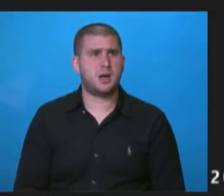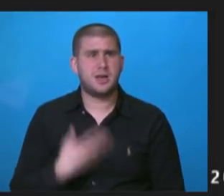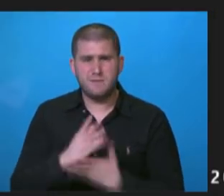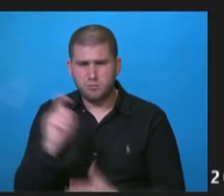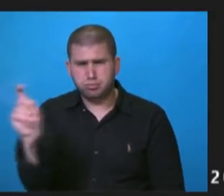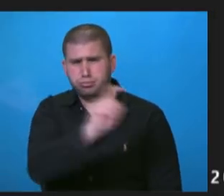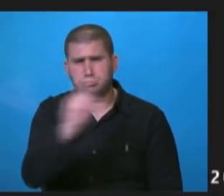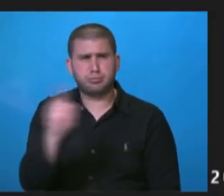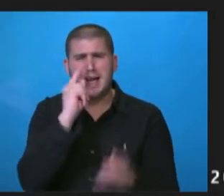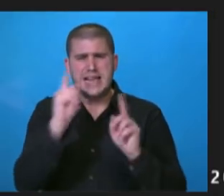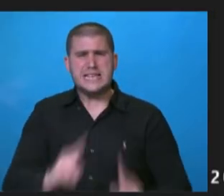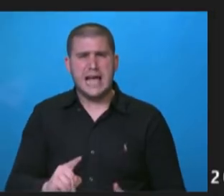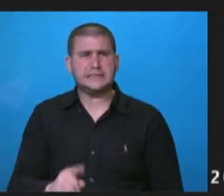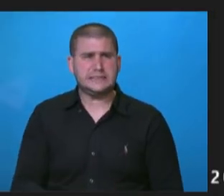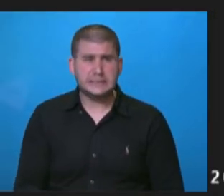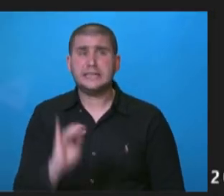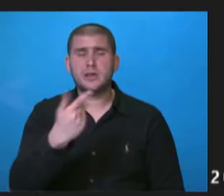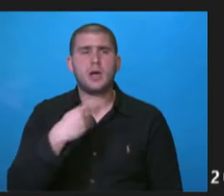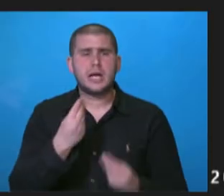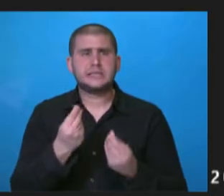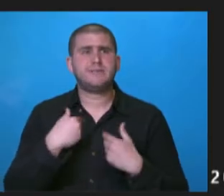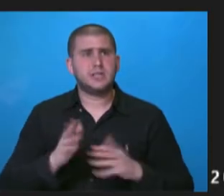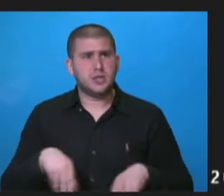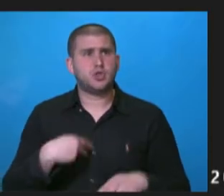ניסתסתי את כולם כאן ספילפל. כן, כל הכסף עליי,